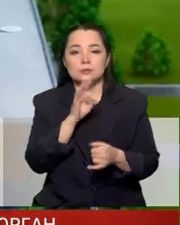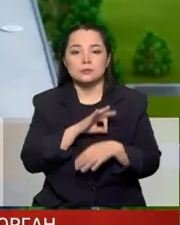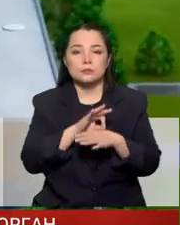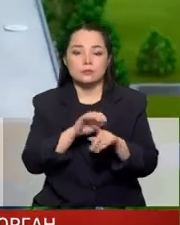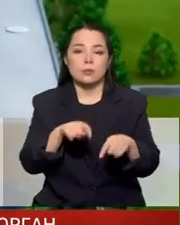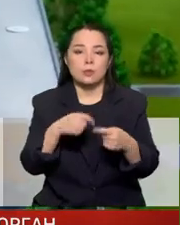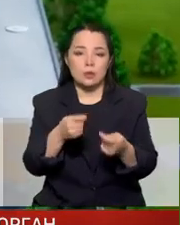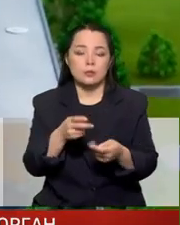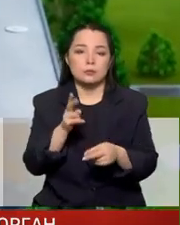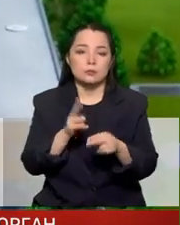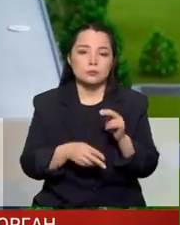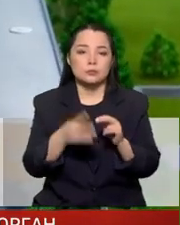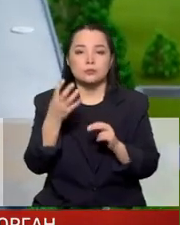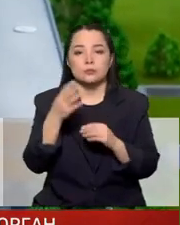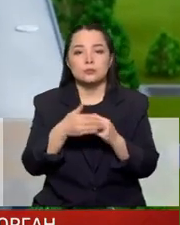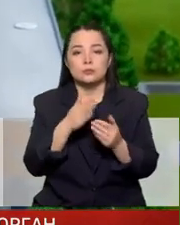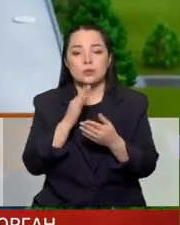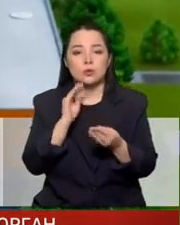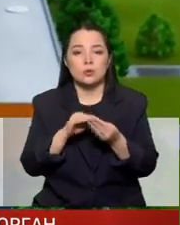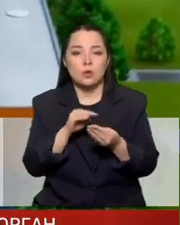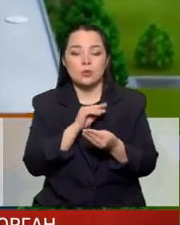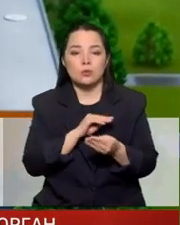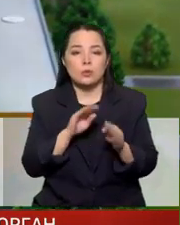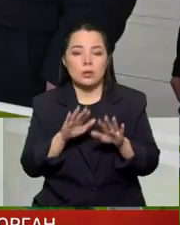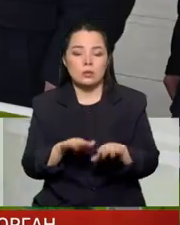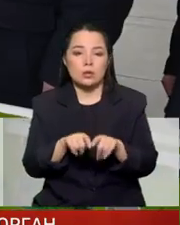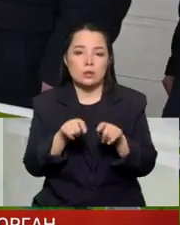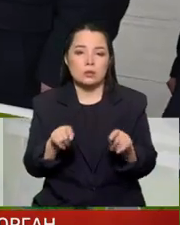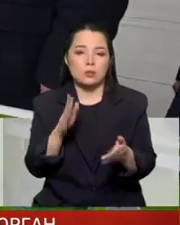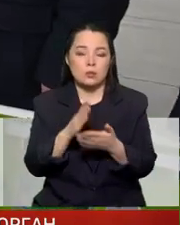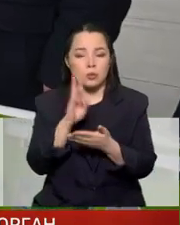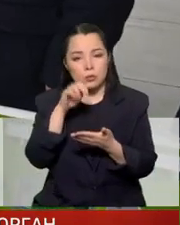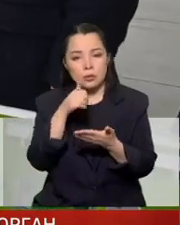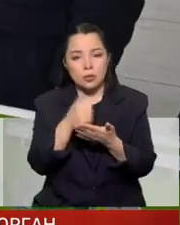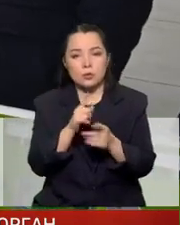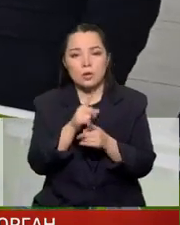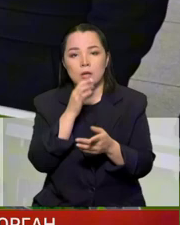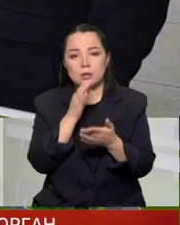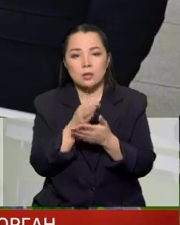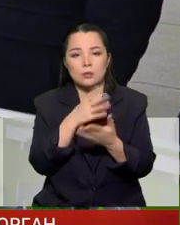пайдалануға берілген соң 400-ге жуық тұрақты жұмыс орны ашылмақ. Үкімет басшысы